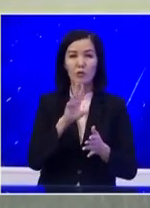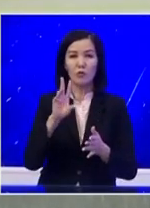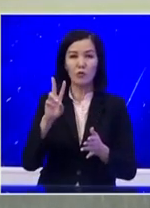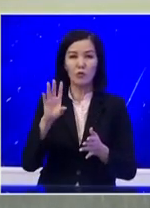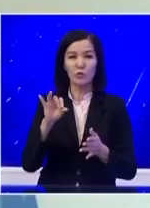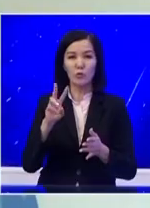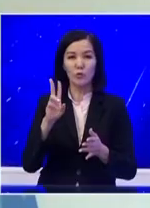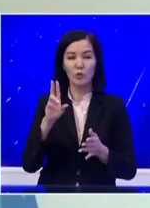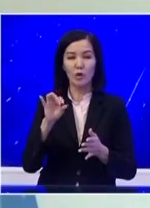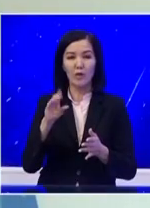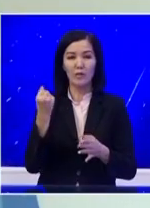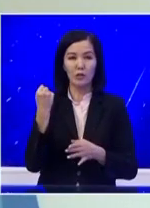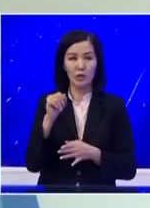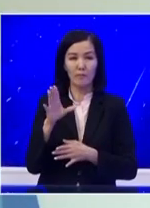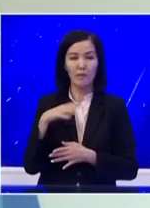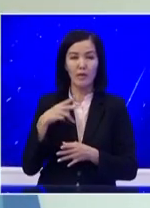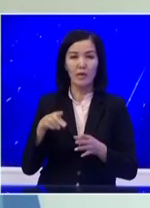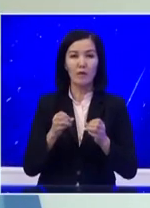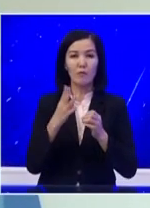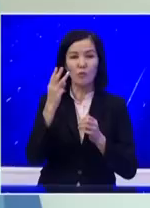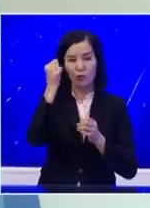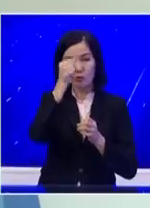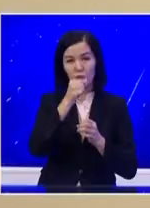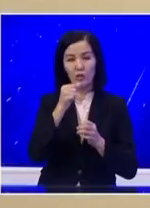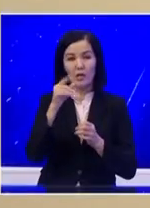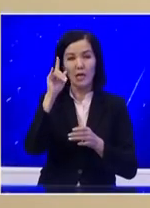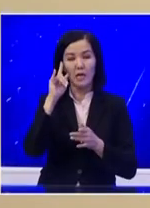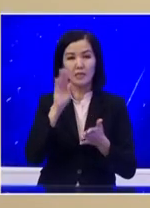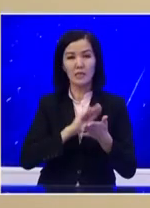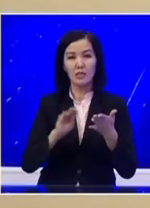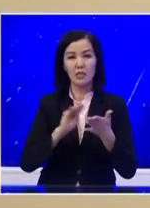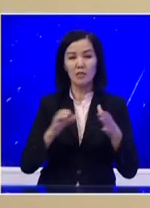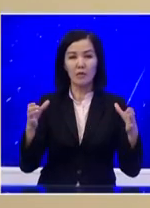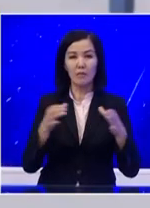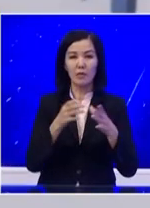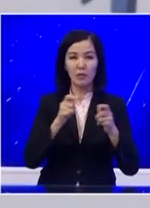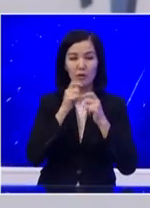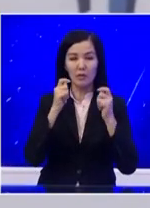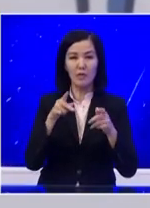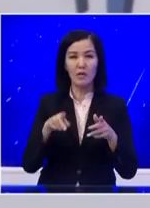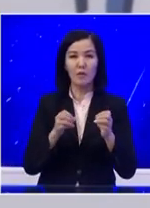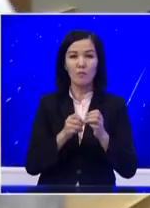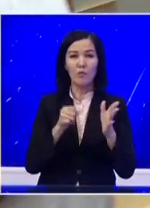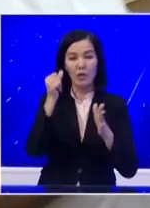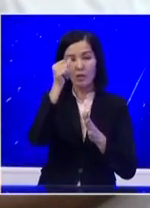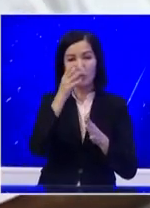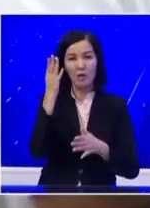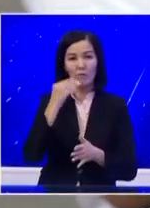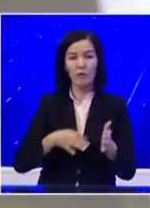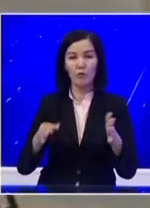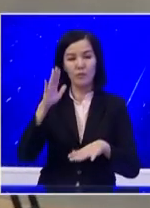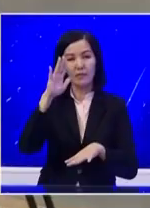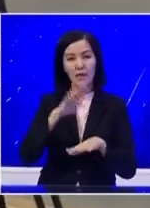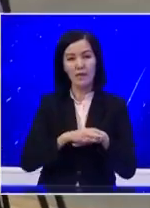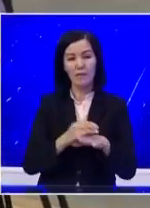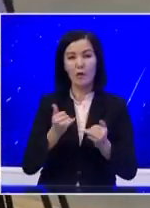байқауының лауреаты атанды. 2013 жылы Қазақстан журналистер одағының дипломымен, 2016 жылы Алматы облысы